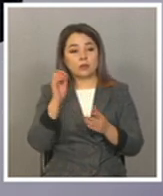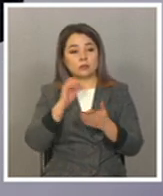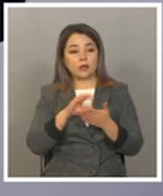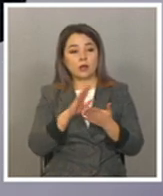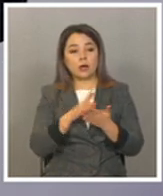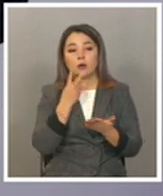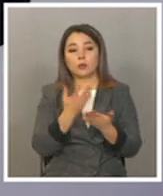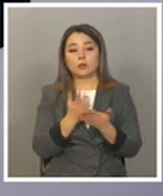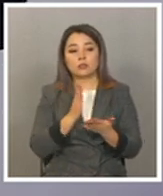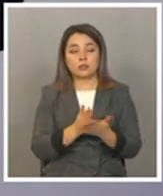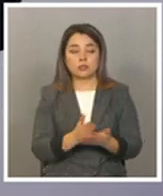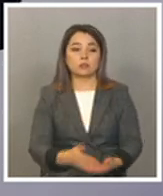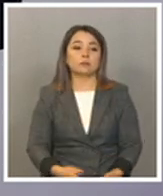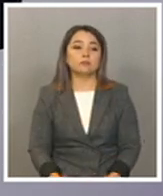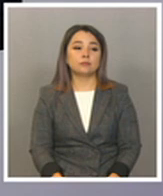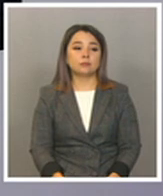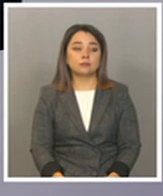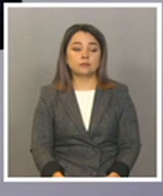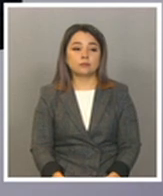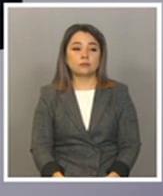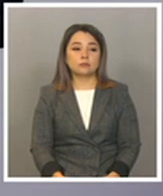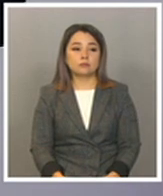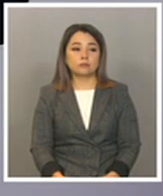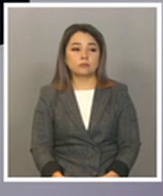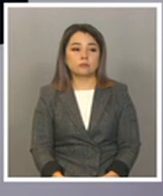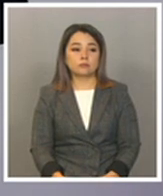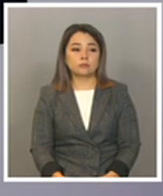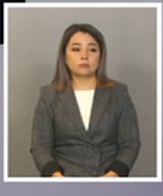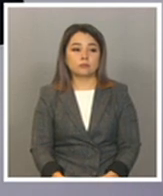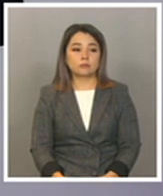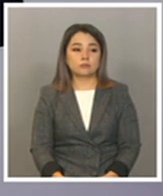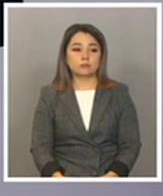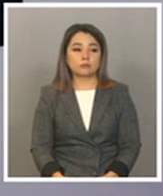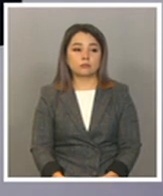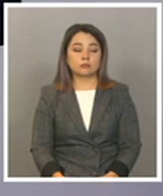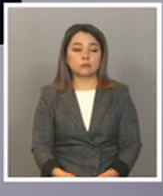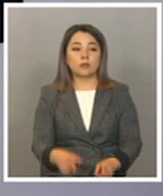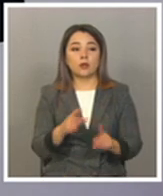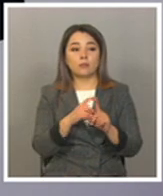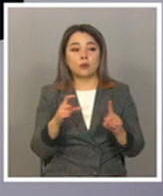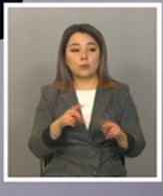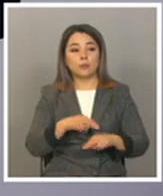көрсеткіші. Келесі тапсырма – мәтінді мұқият оқып,